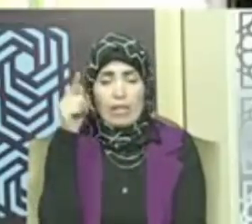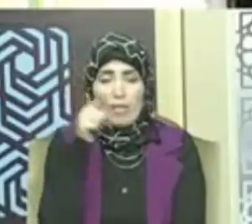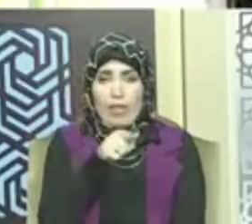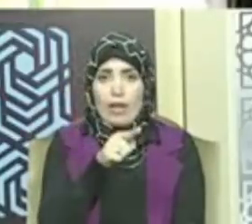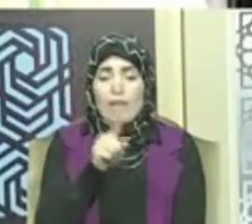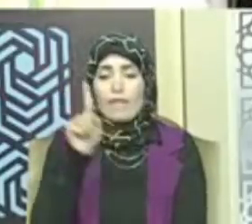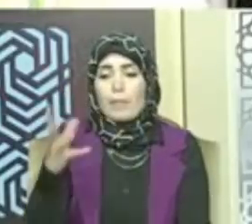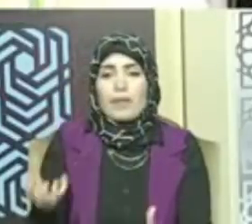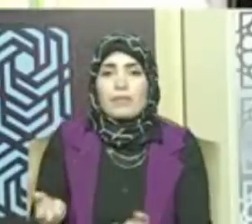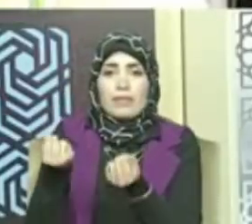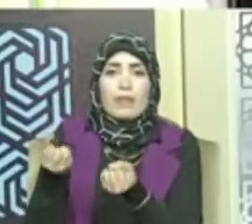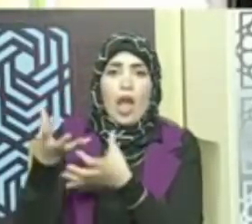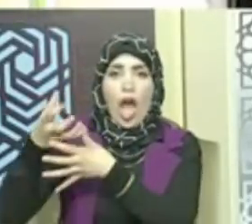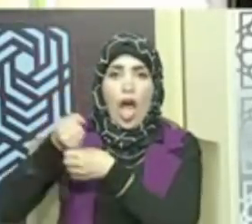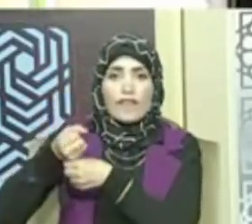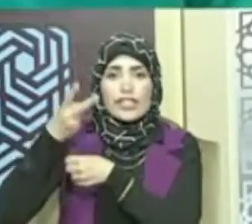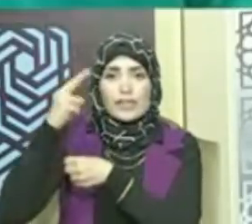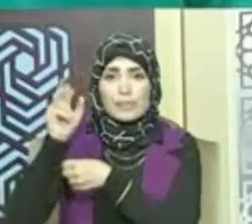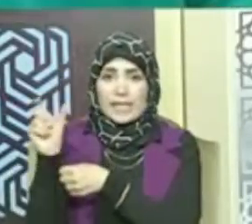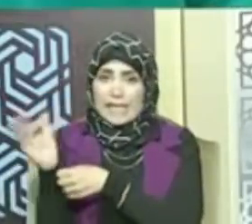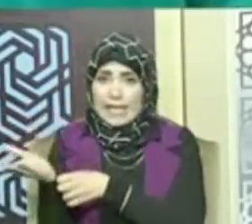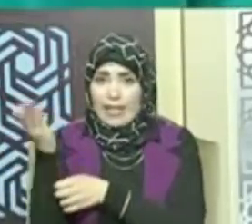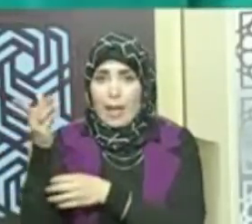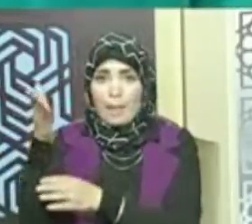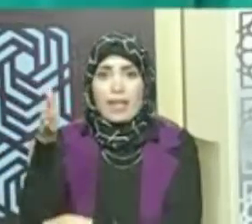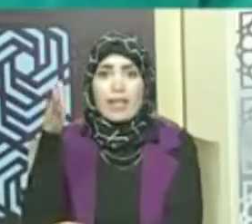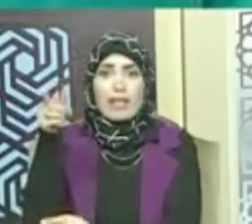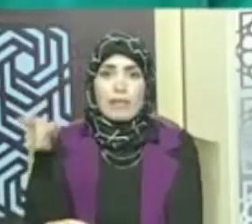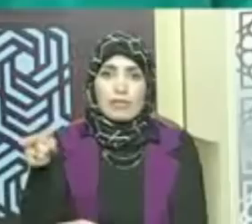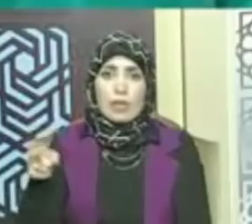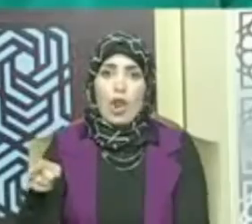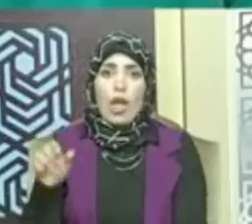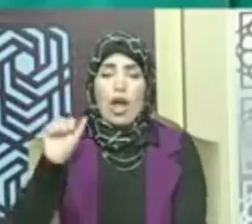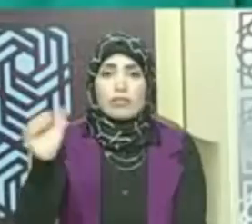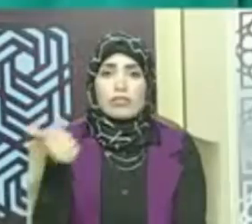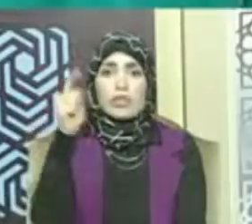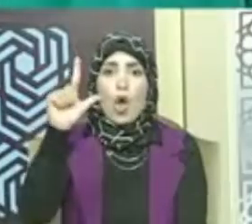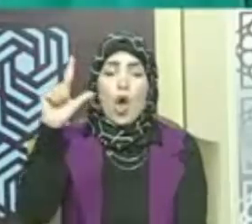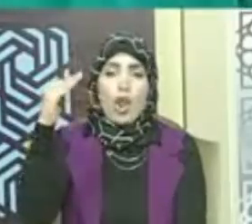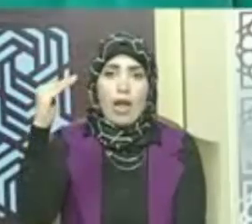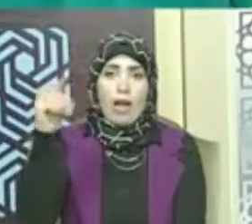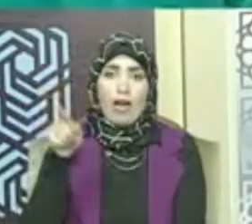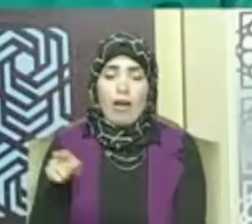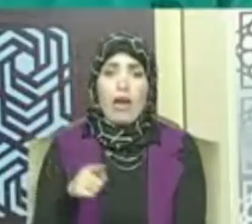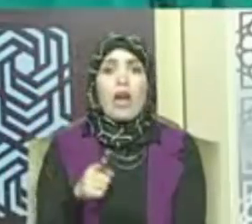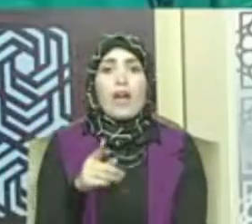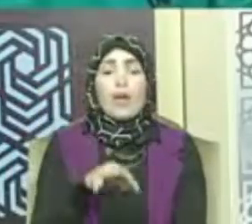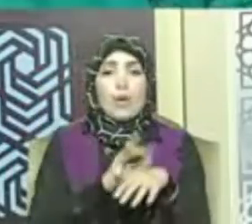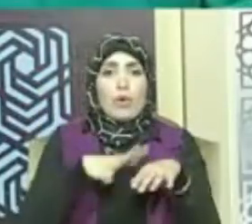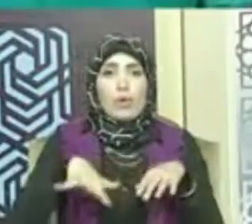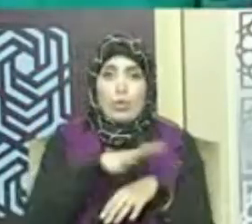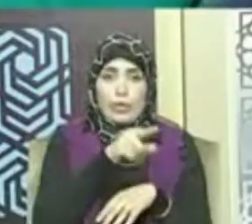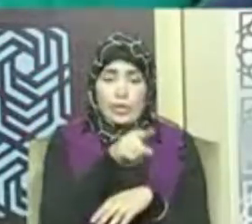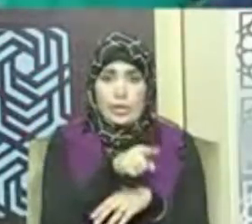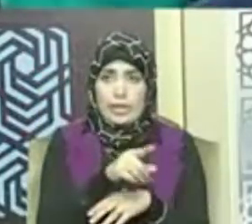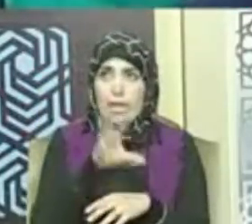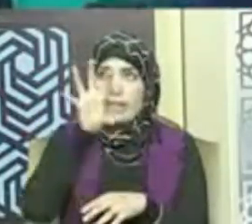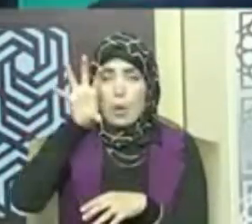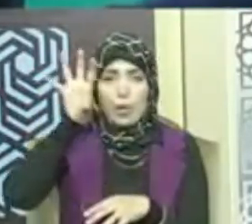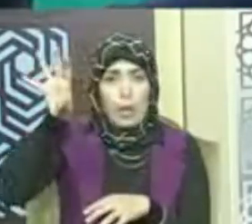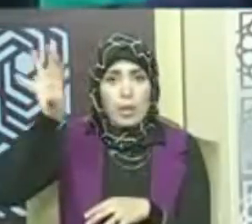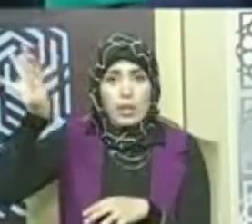الذين آمنوا وكانوا يتقون. فالذين يمكرون بدولهم أو بدول